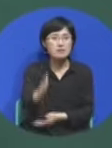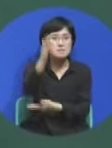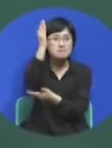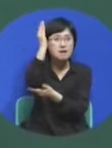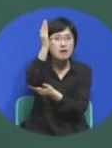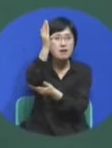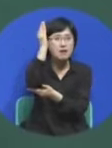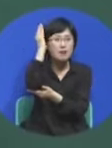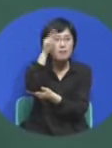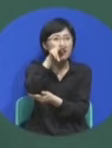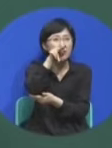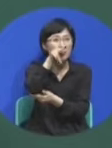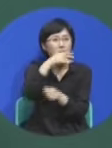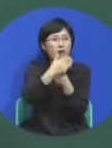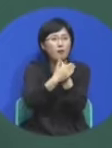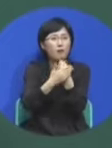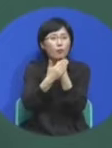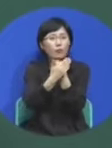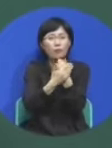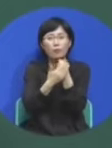통해서도 하나님 앞에 은혜를 받았어요.